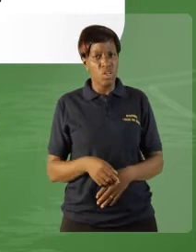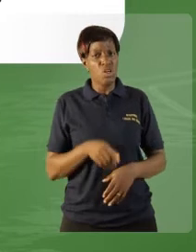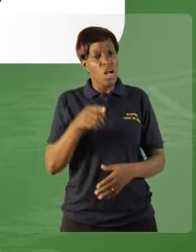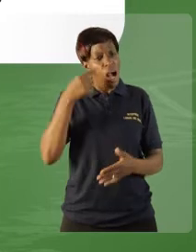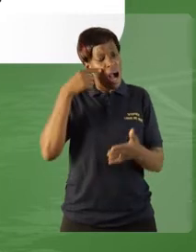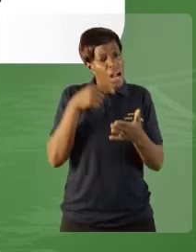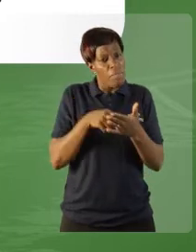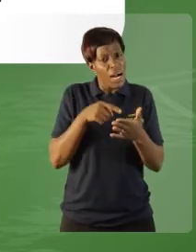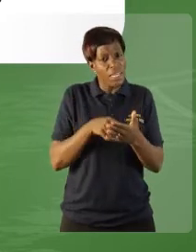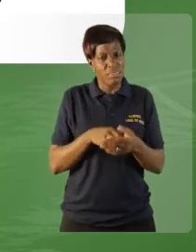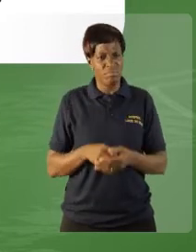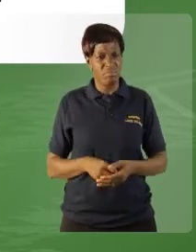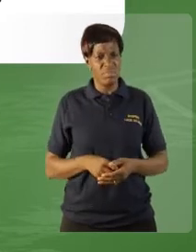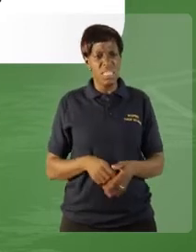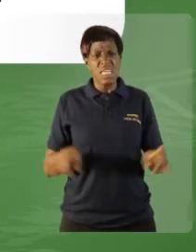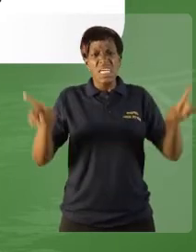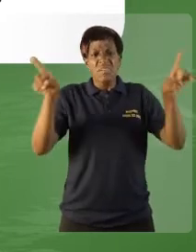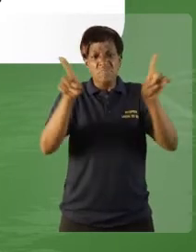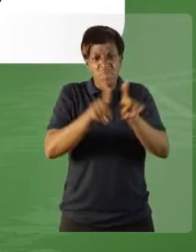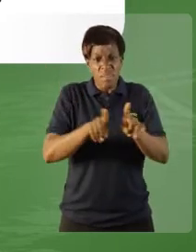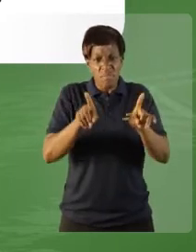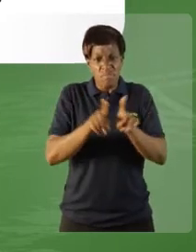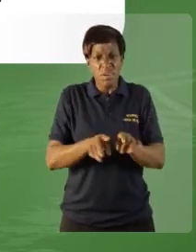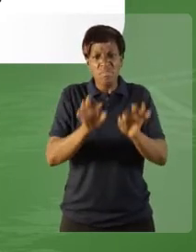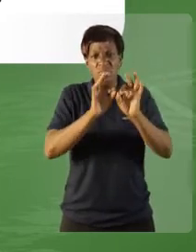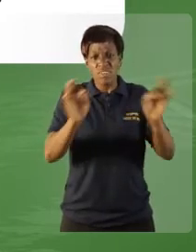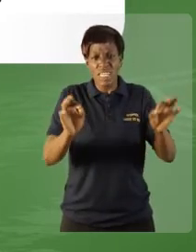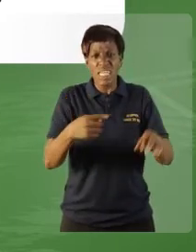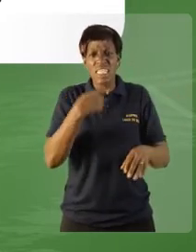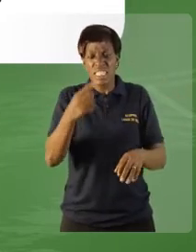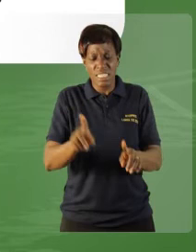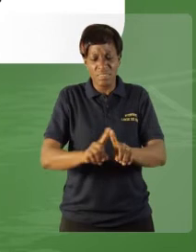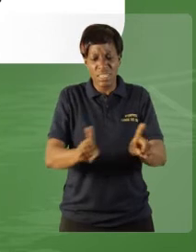que la même chose est dite de différentes manières.